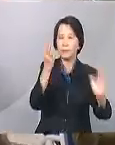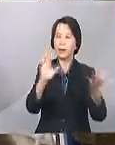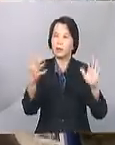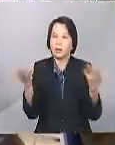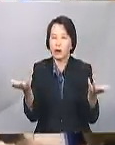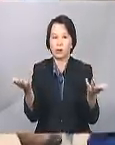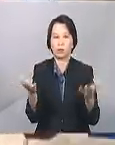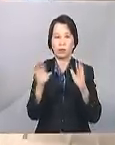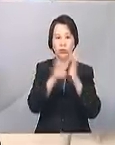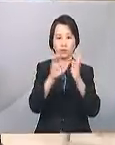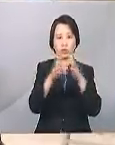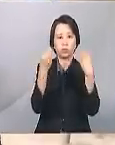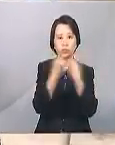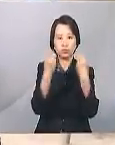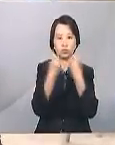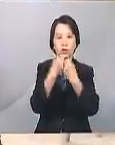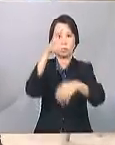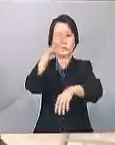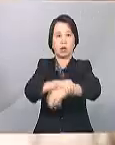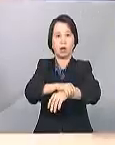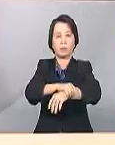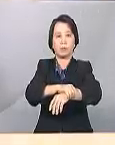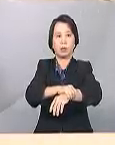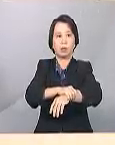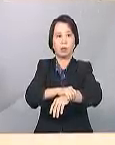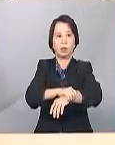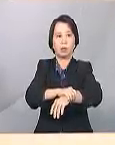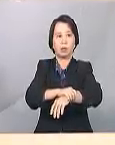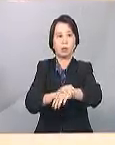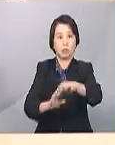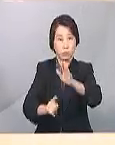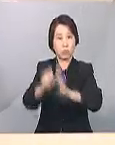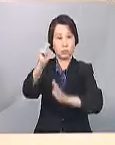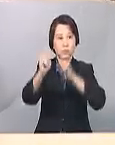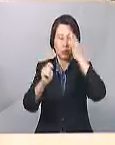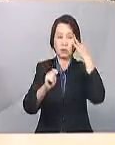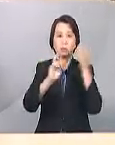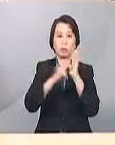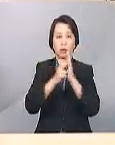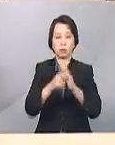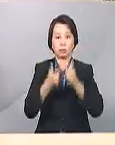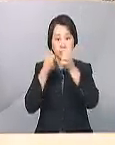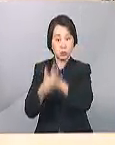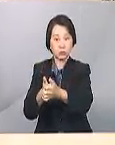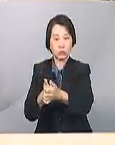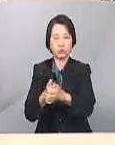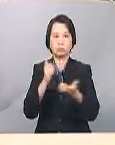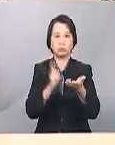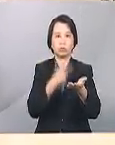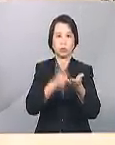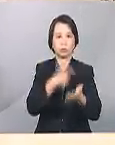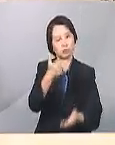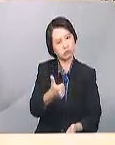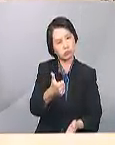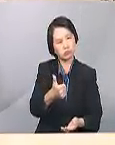kita lihat, jumlah tangkapan tu masih lagi turun naik. Ya. Maknanya dari segi pematuhan tu kadang-kadang